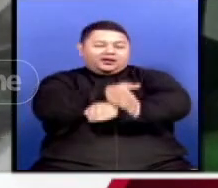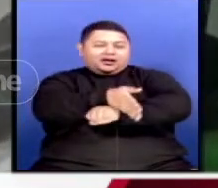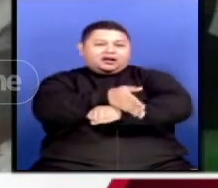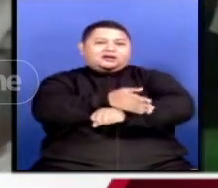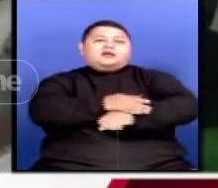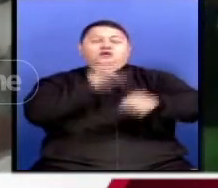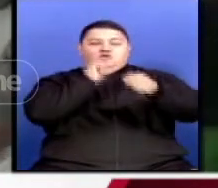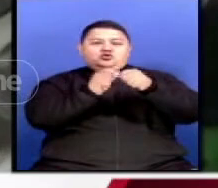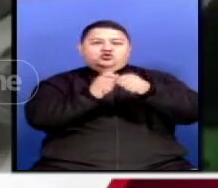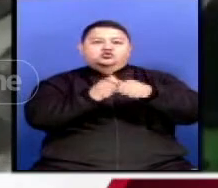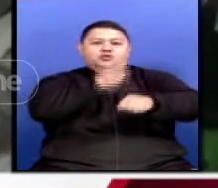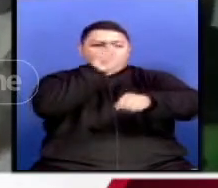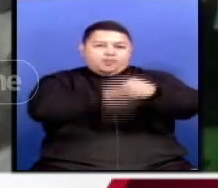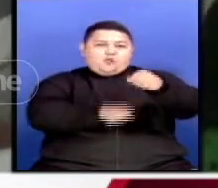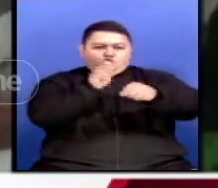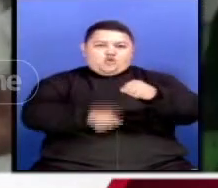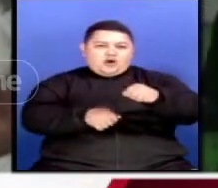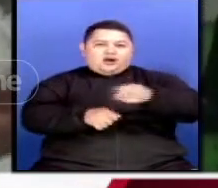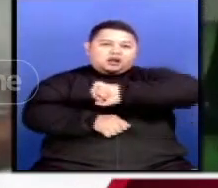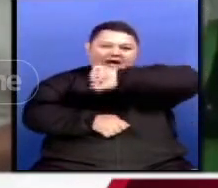dan penanganan daging kurban yang baik.